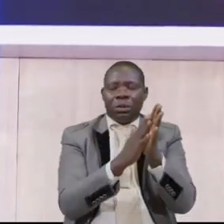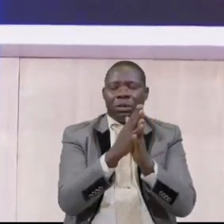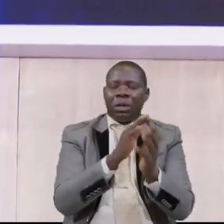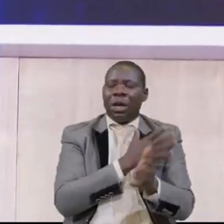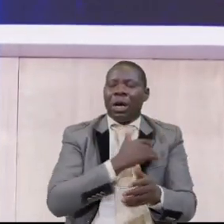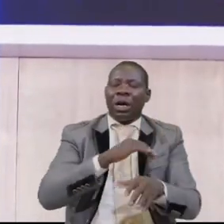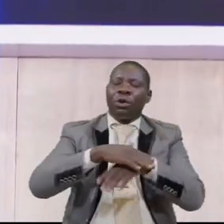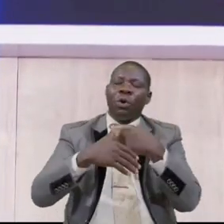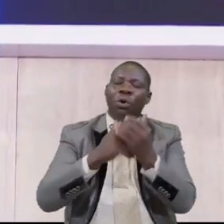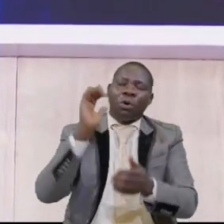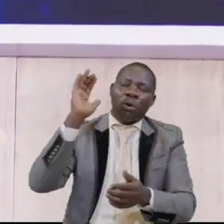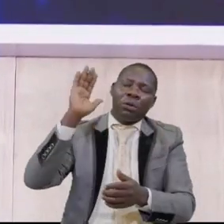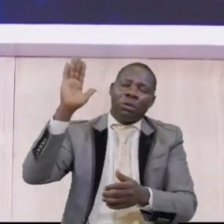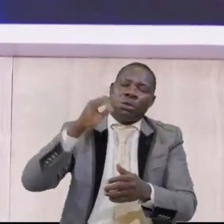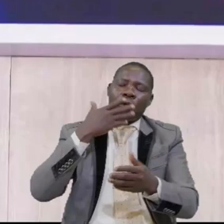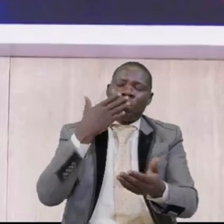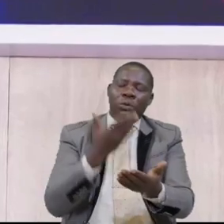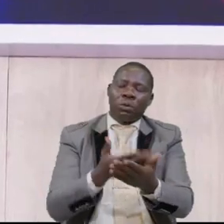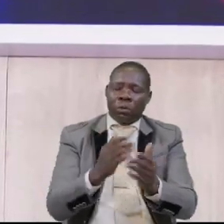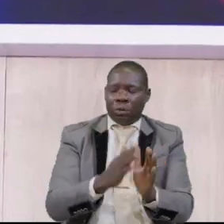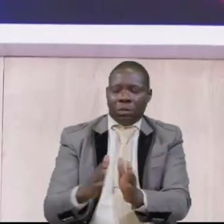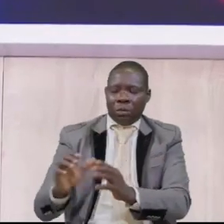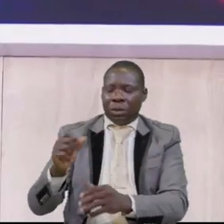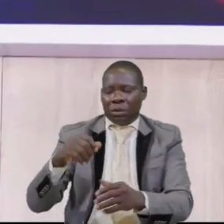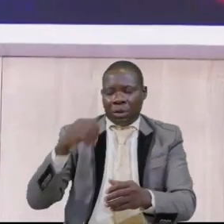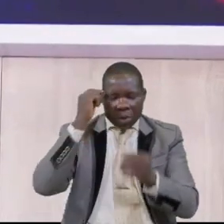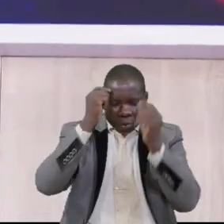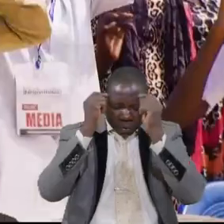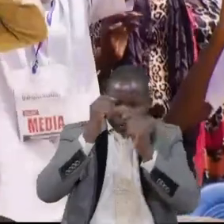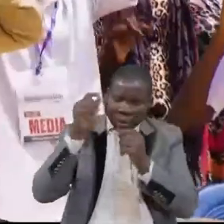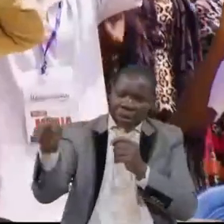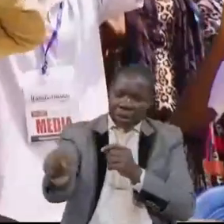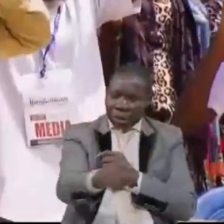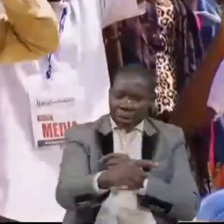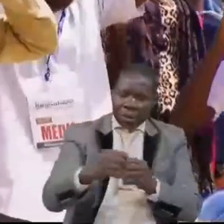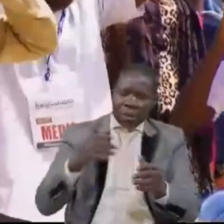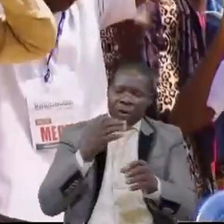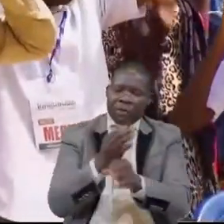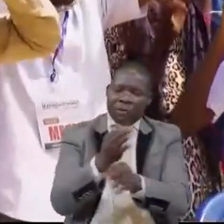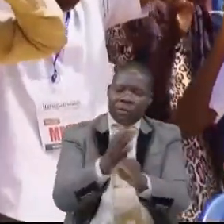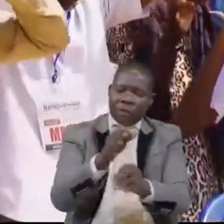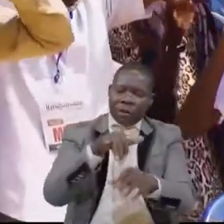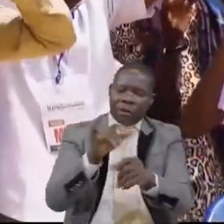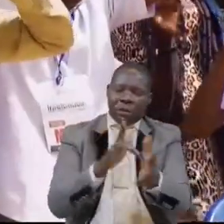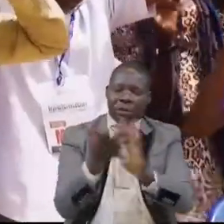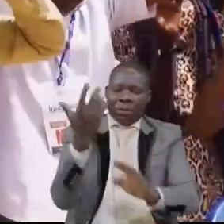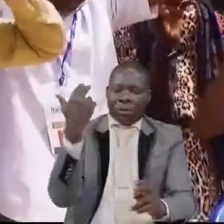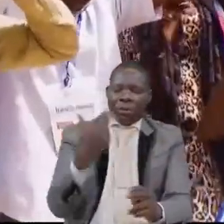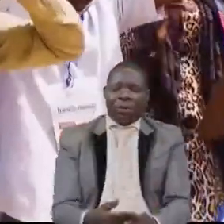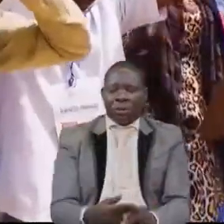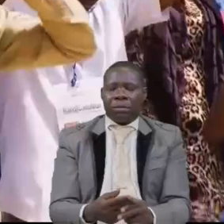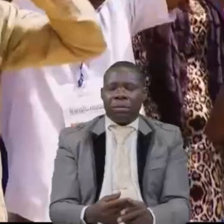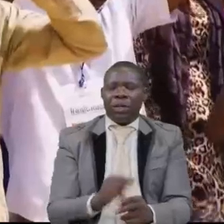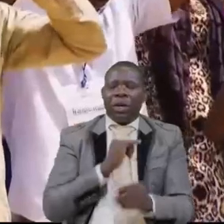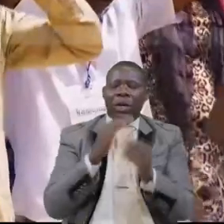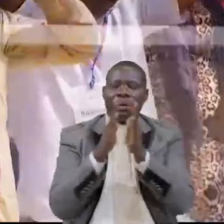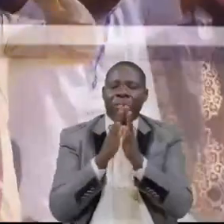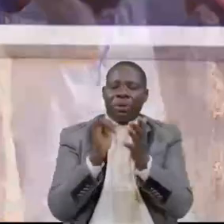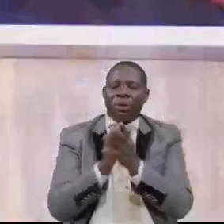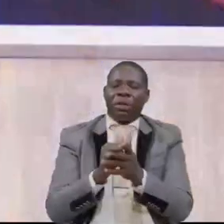bons plans concernant leur vie, accomplis-les au nom de Jésus. Je prie qu'une